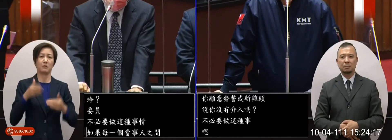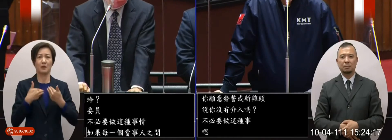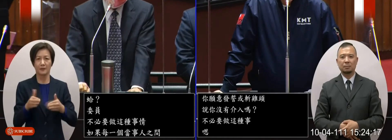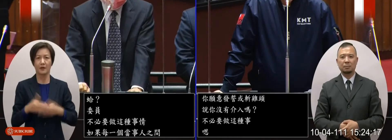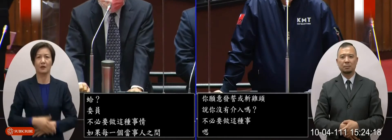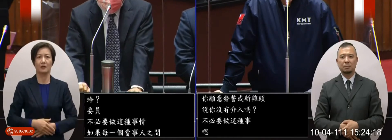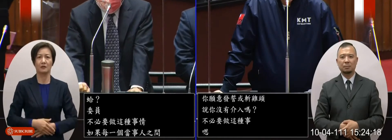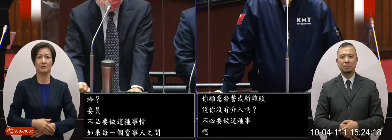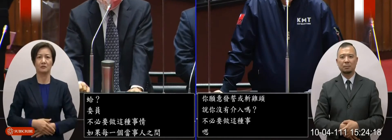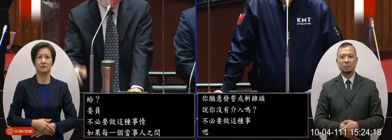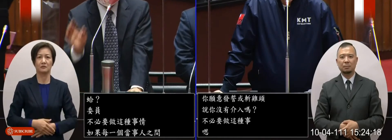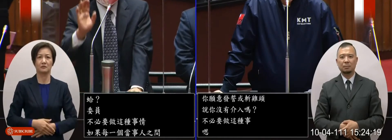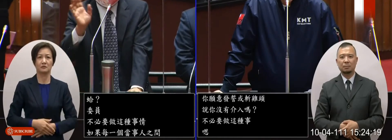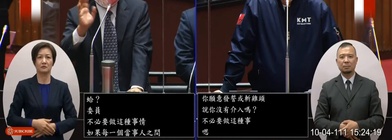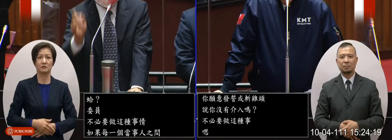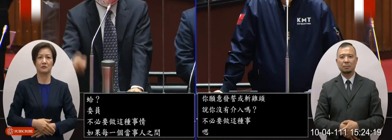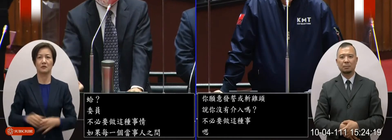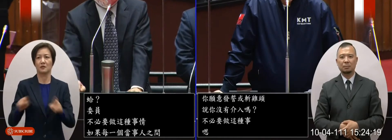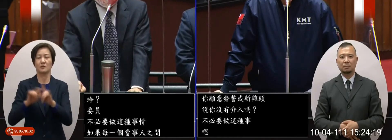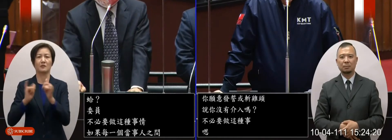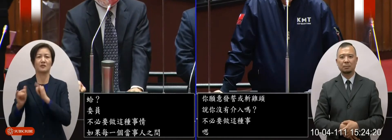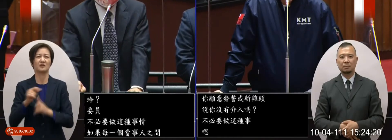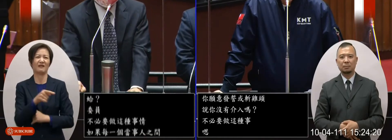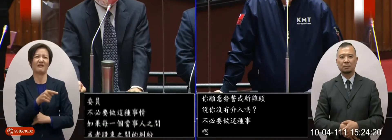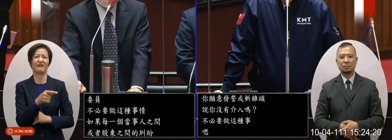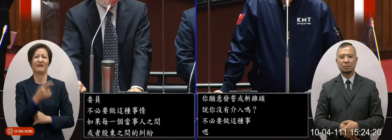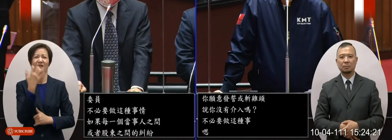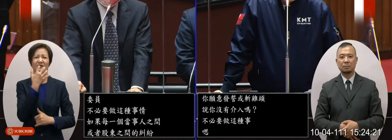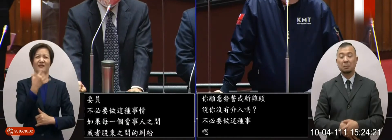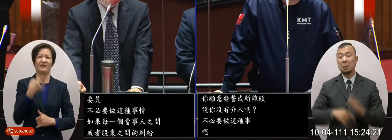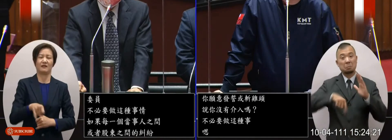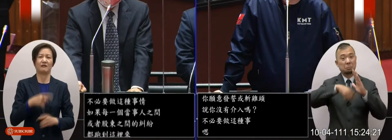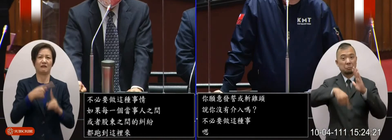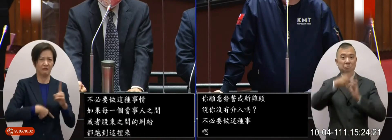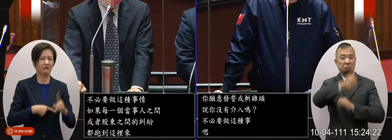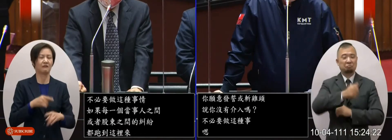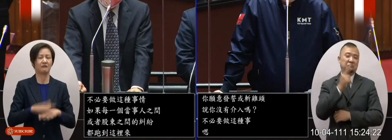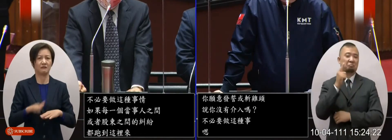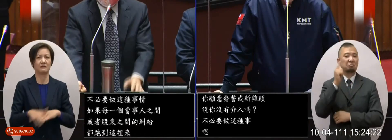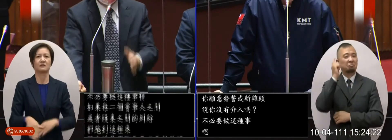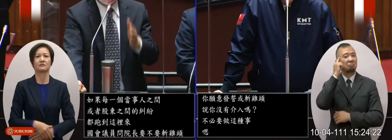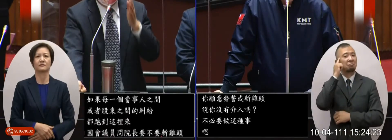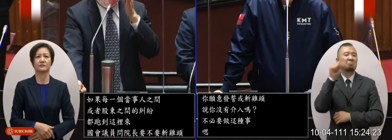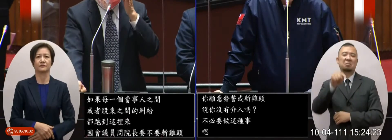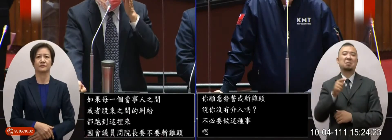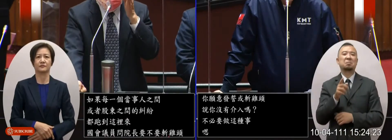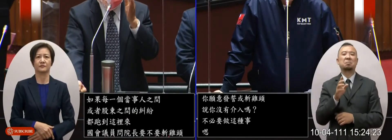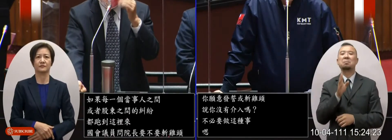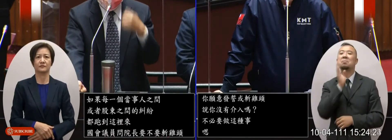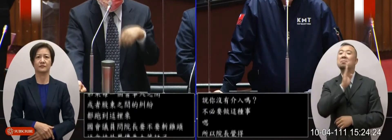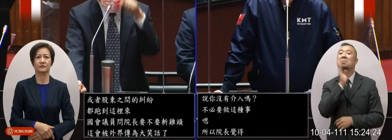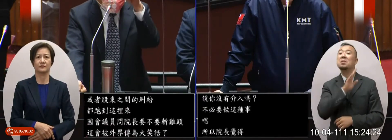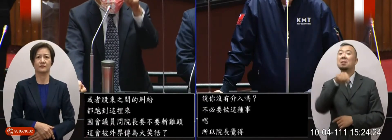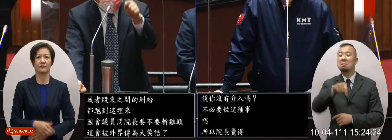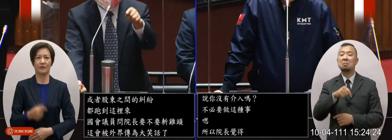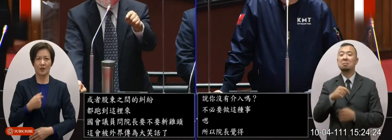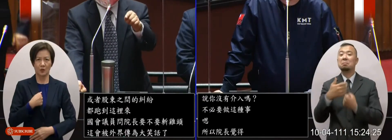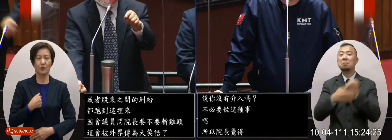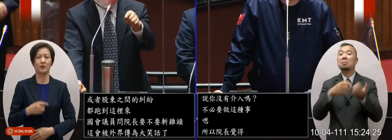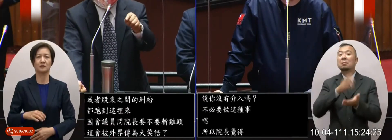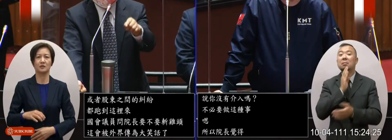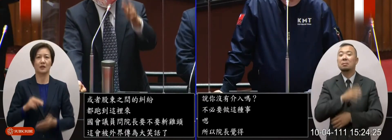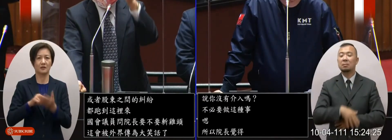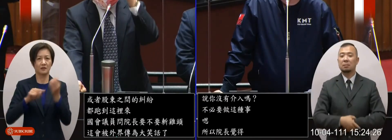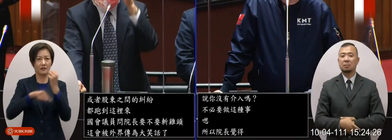被外界传为大笑话了。 所以院长觉得反正不需要了，院长再三保证 就对了。我已经在国会